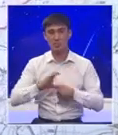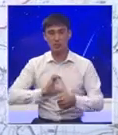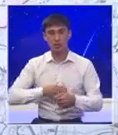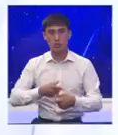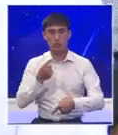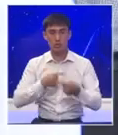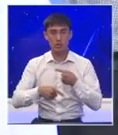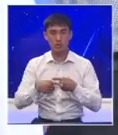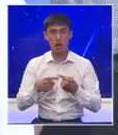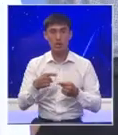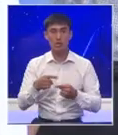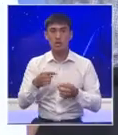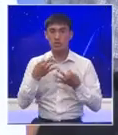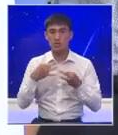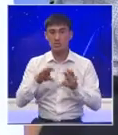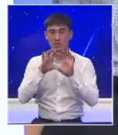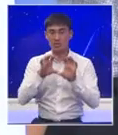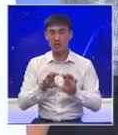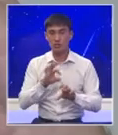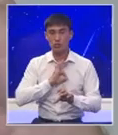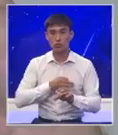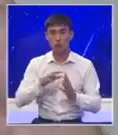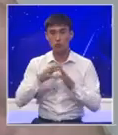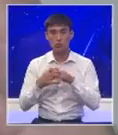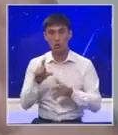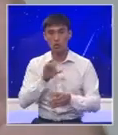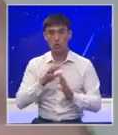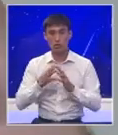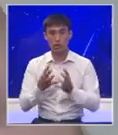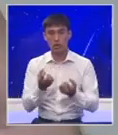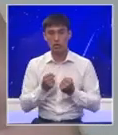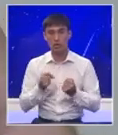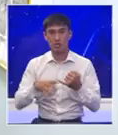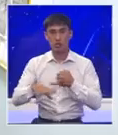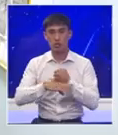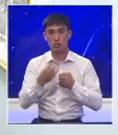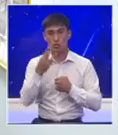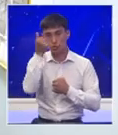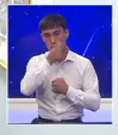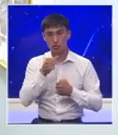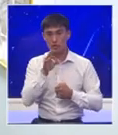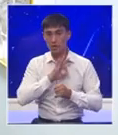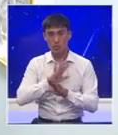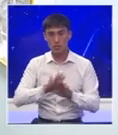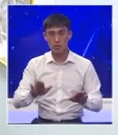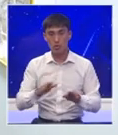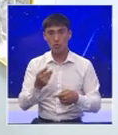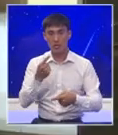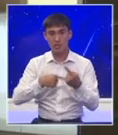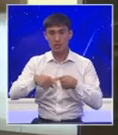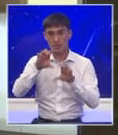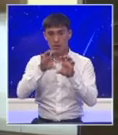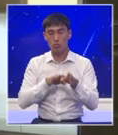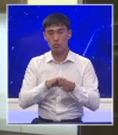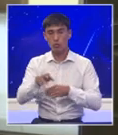тараптан қайтарылған. Ал кез келген заңды тұлғаның ауыл шаруашылығы бағытында алған жер телімі 3 жыл көлемінде игерілмесе, онда заң